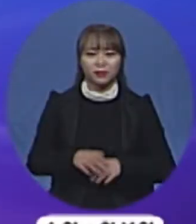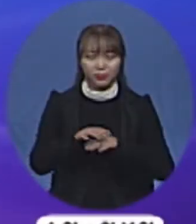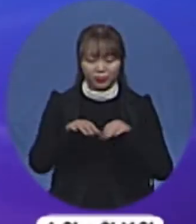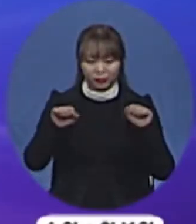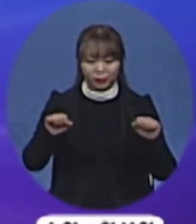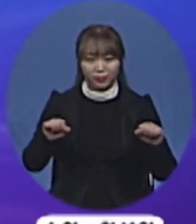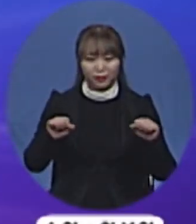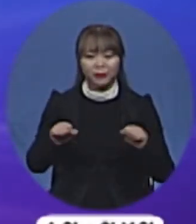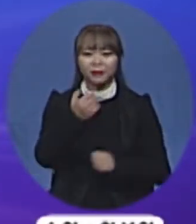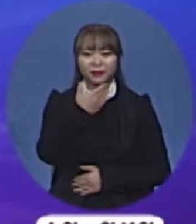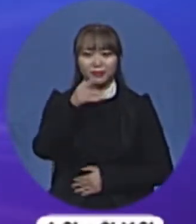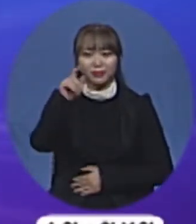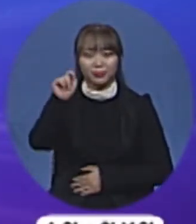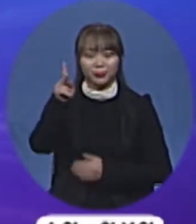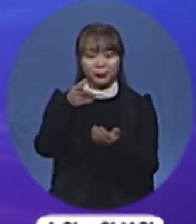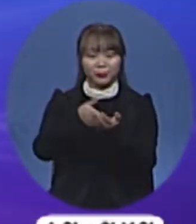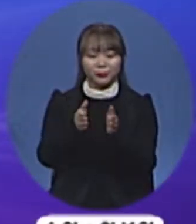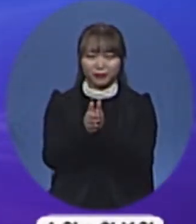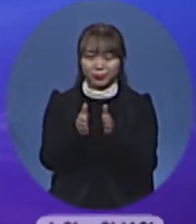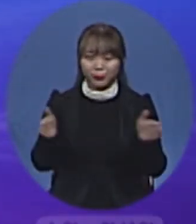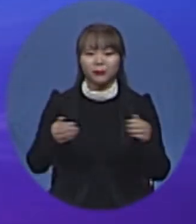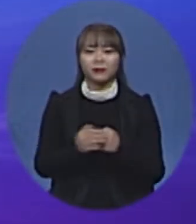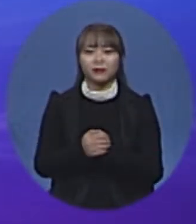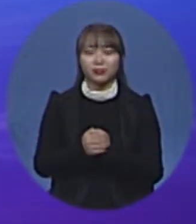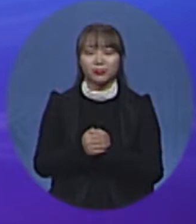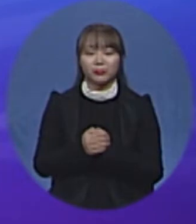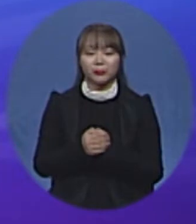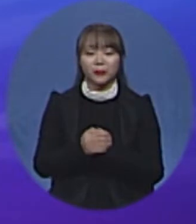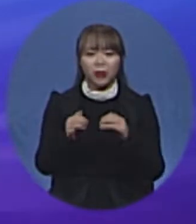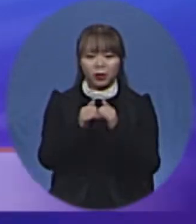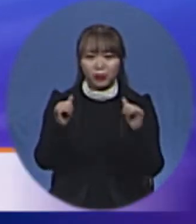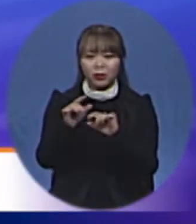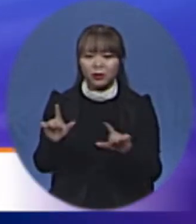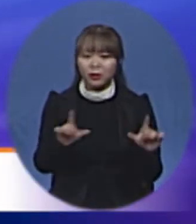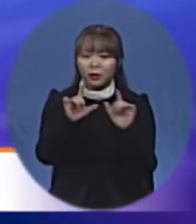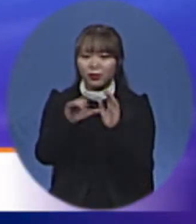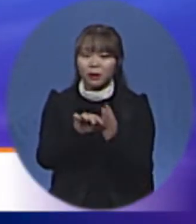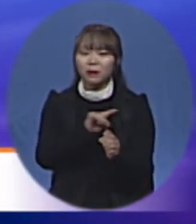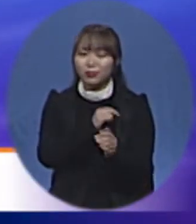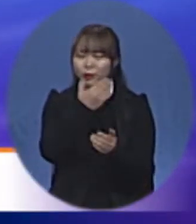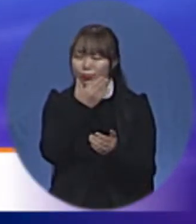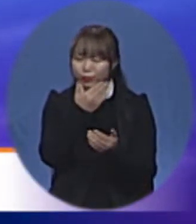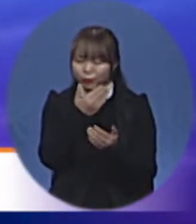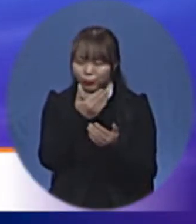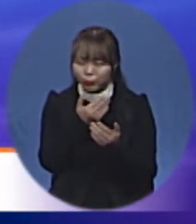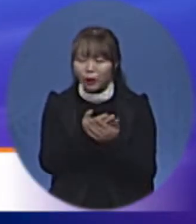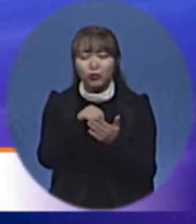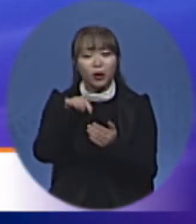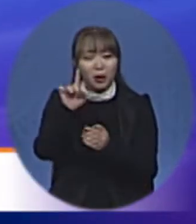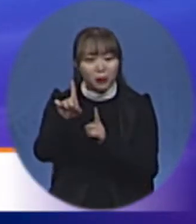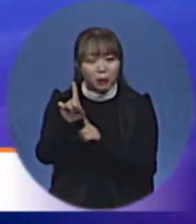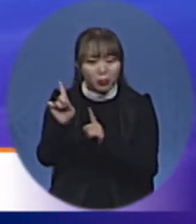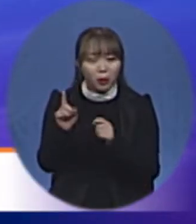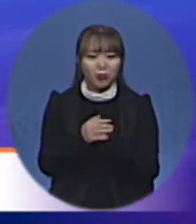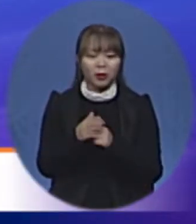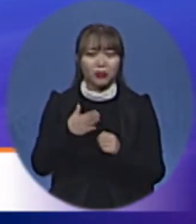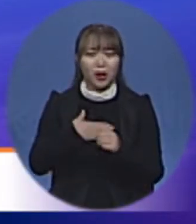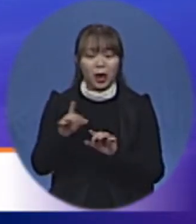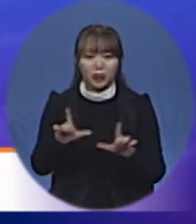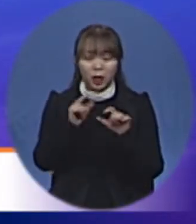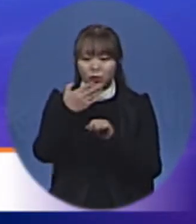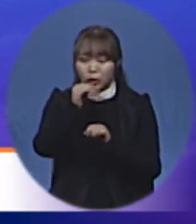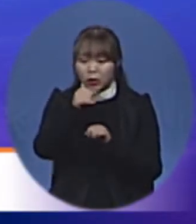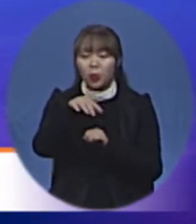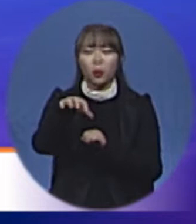시청자 여러분 안녕하십니까? 복지TV 뉴스입니다. 인간이 살아가는 데 있어 가장 중요한 것 중 하나는 바로 자신이 살 수